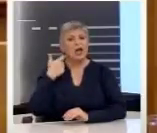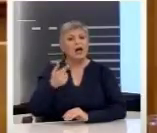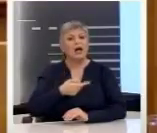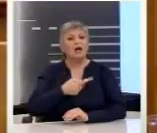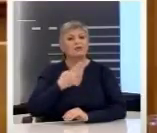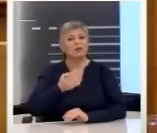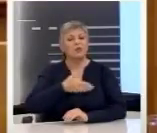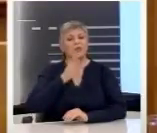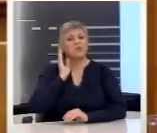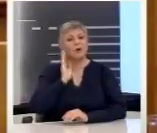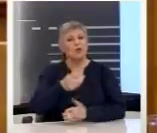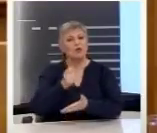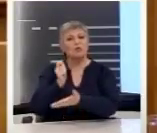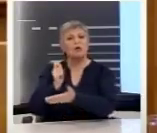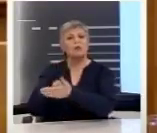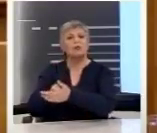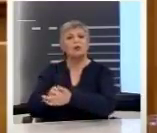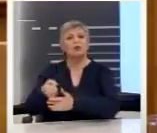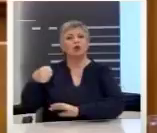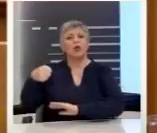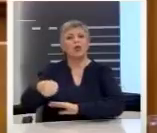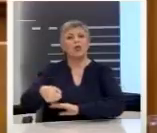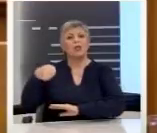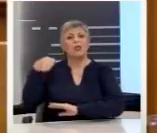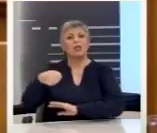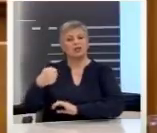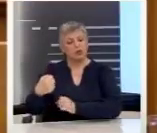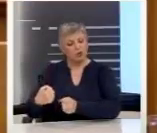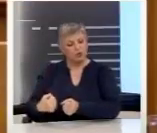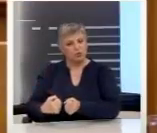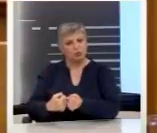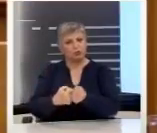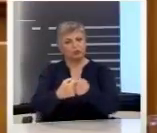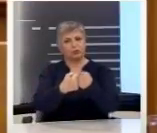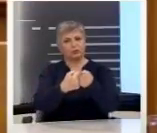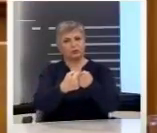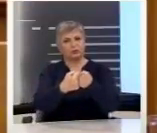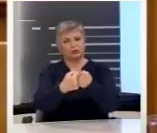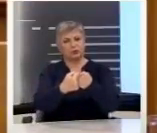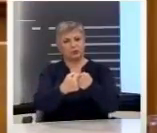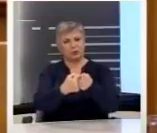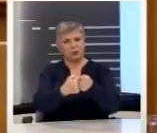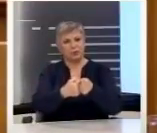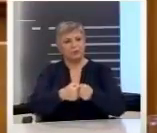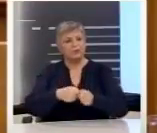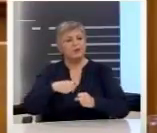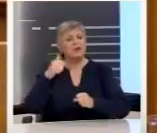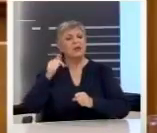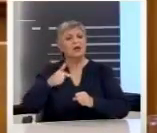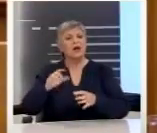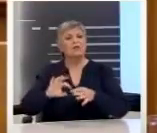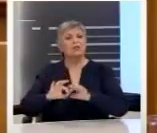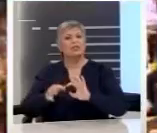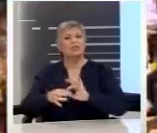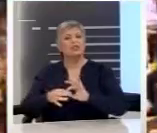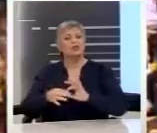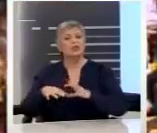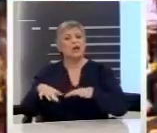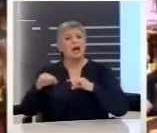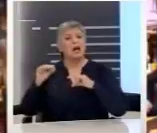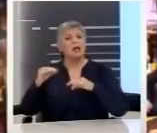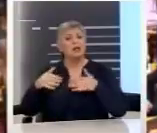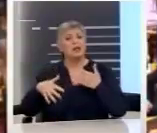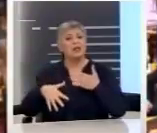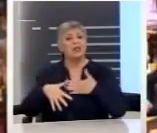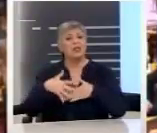υπερασπίσεως. Κυρίες και κύριοι συνάδελφοι, η ιστορία αυτή ξεκίνησε στις 15